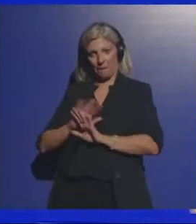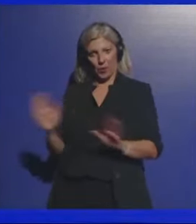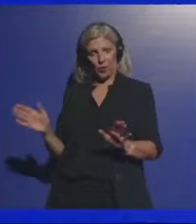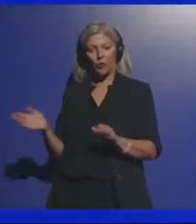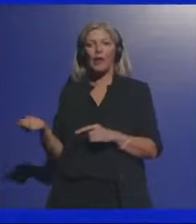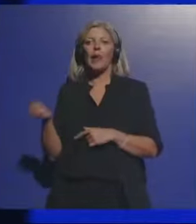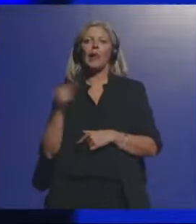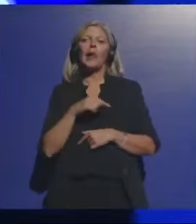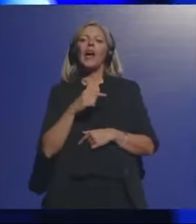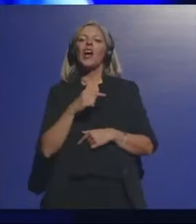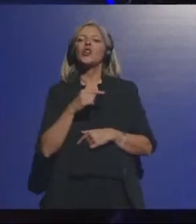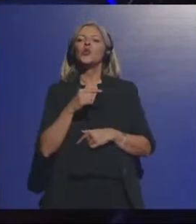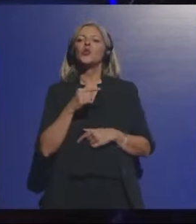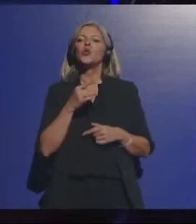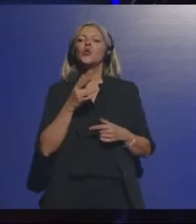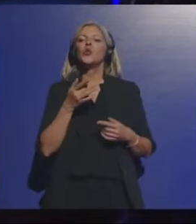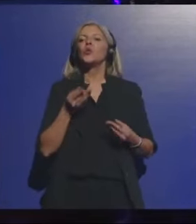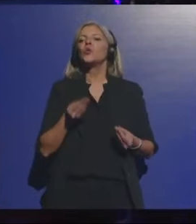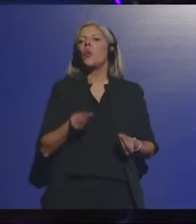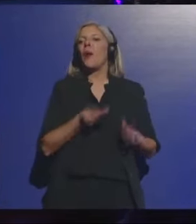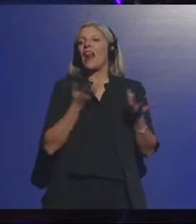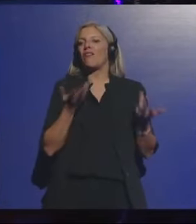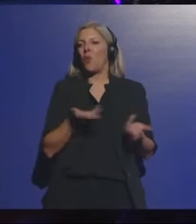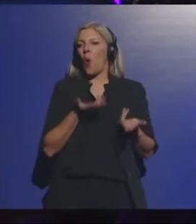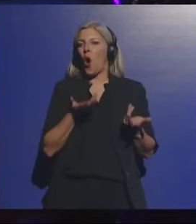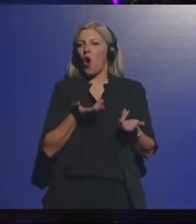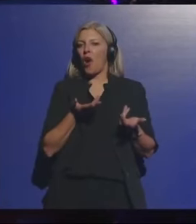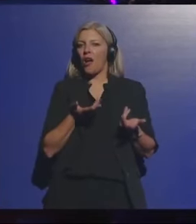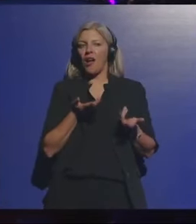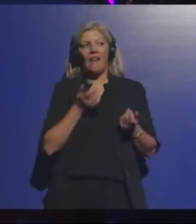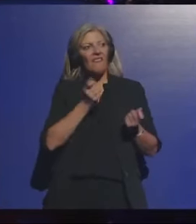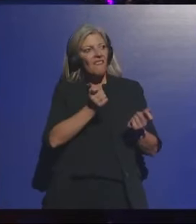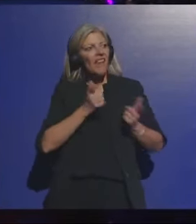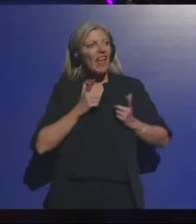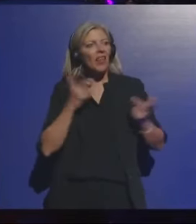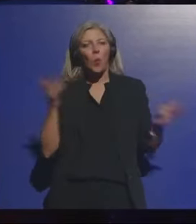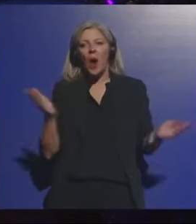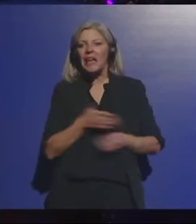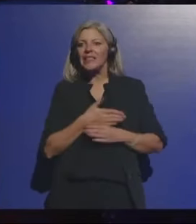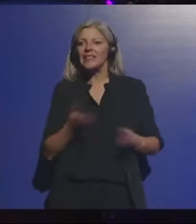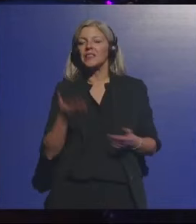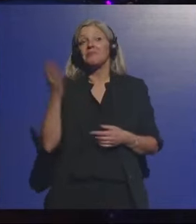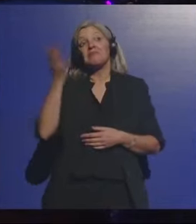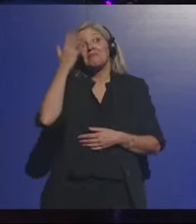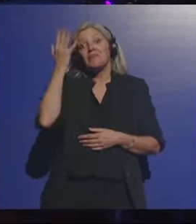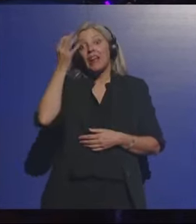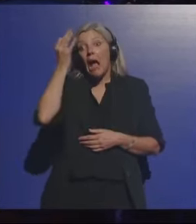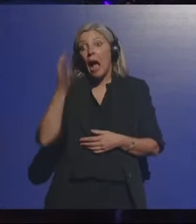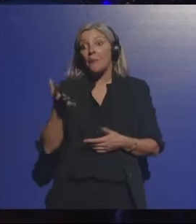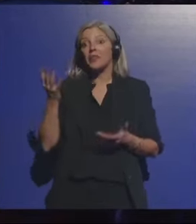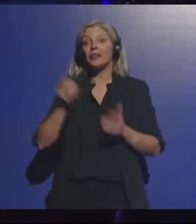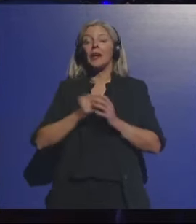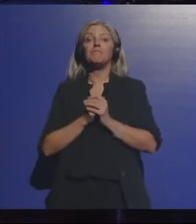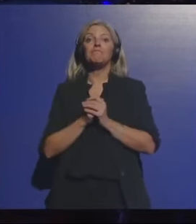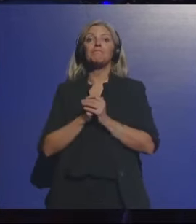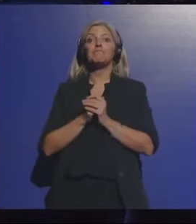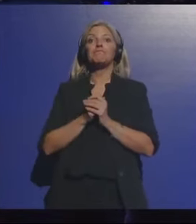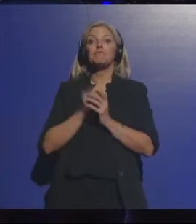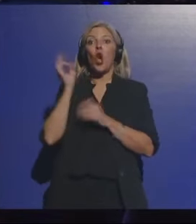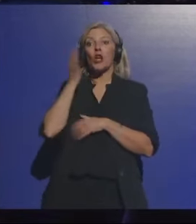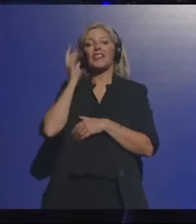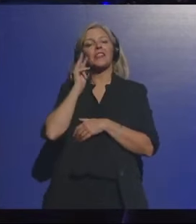superfluo e di conseguenza cercano di vendervi qualsiasi cosa io Io non lo so se vi capita ogni tanto di vedere